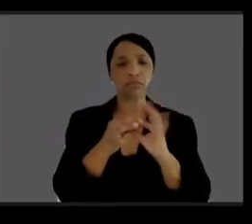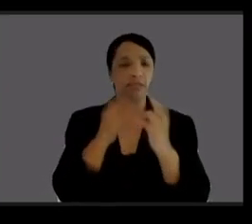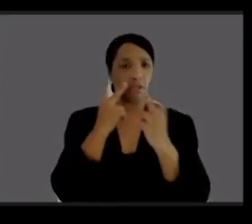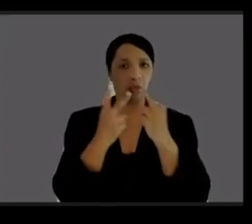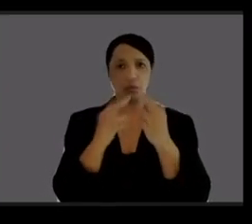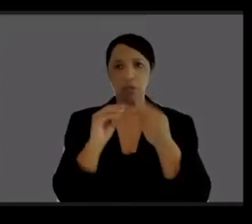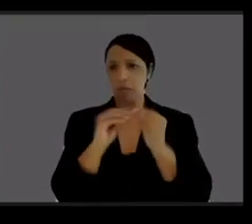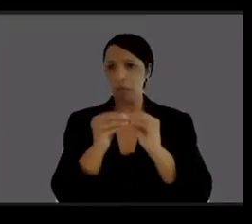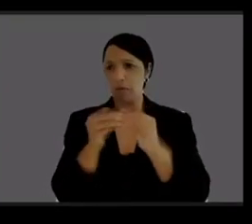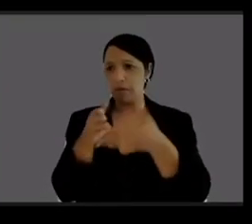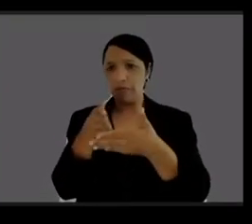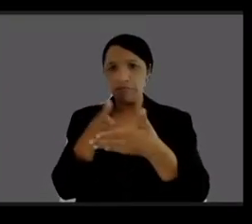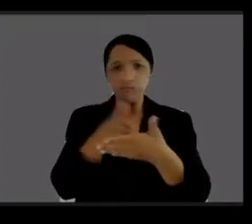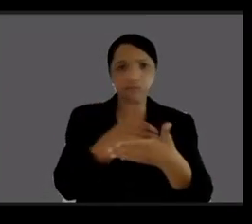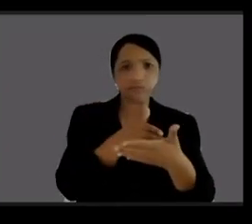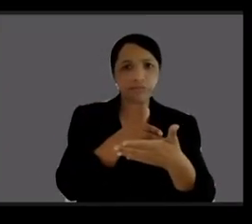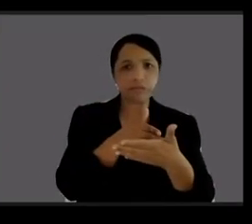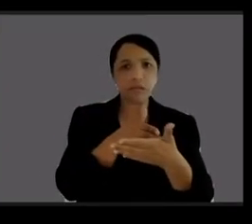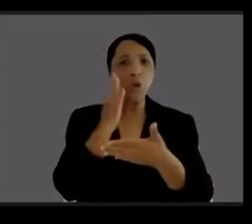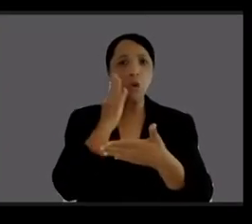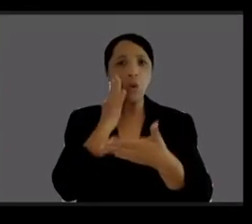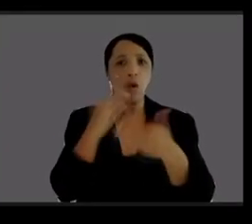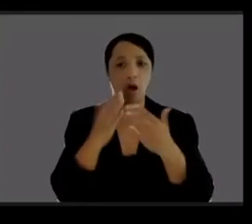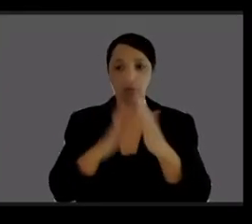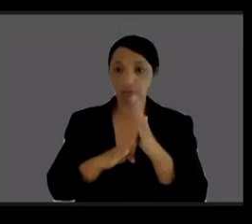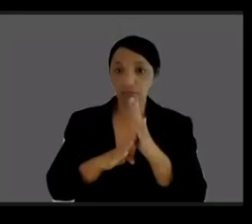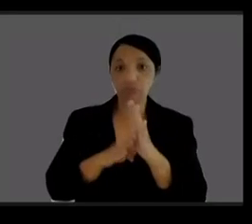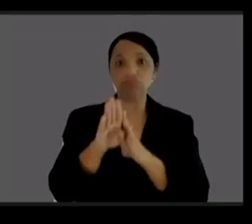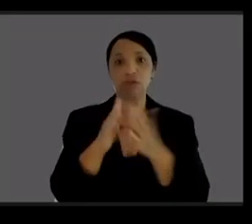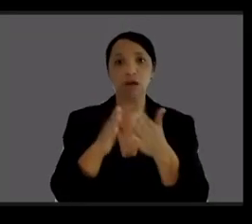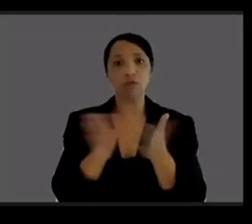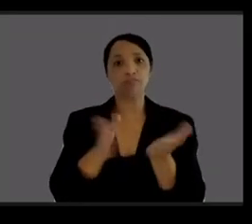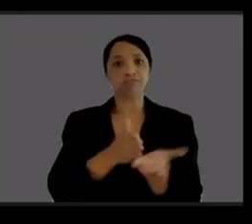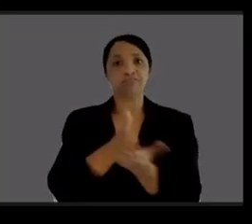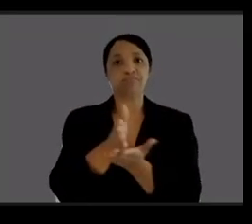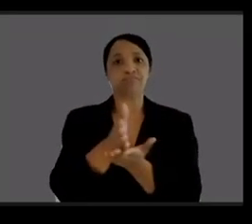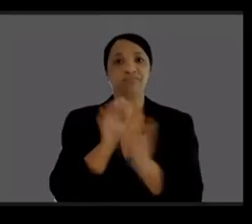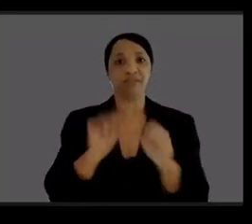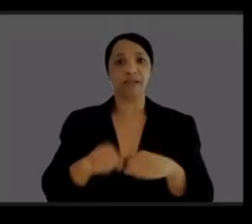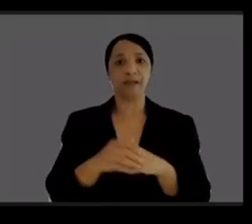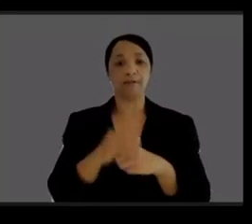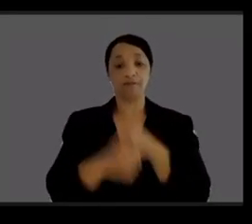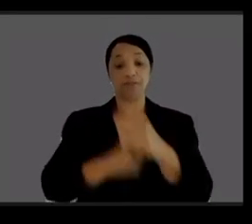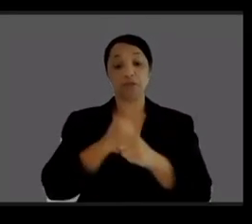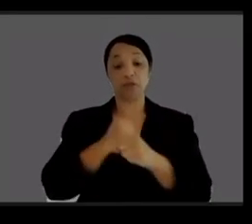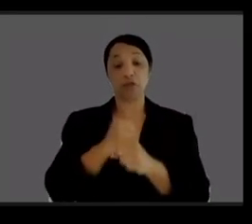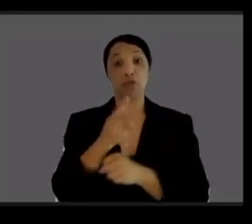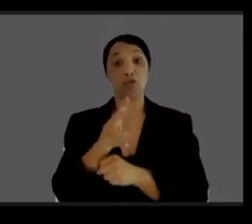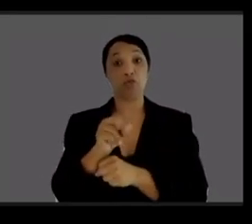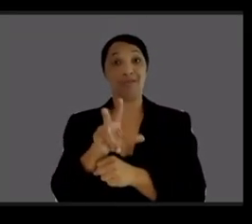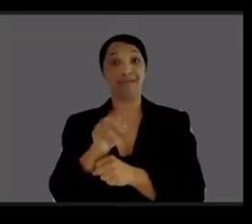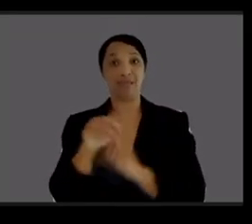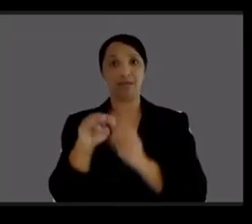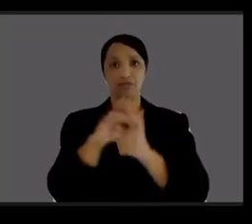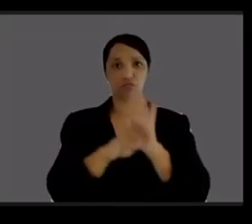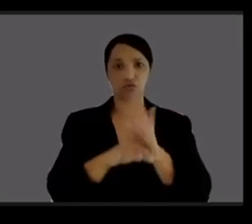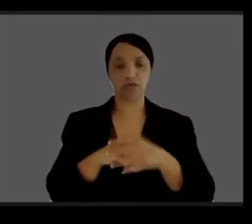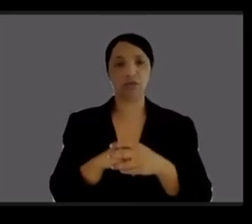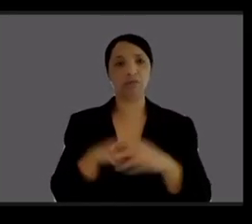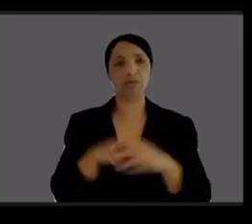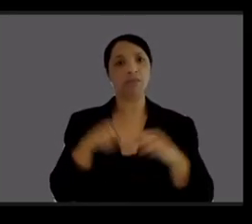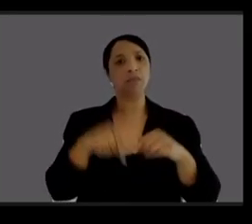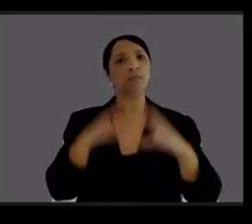呢在实现2030可持续发展目标的过程当中找到数字化的解决方案。有鉴于此呢，我也非常欢迎